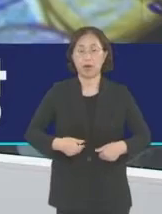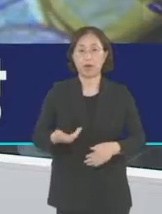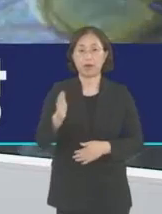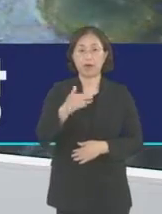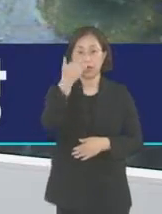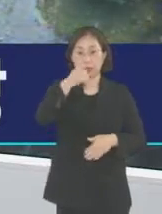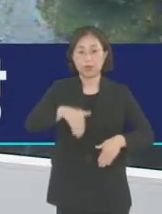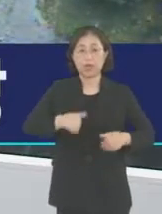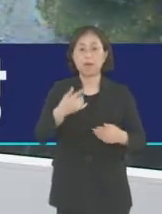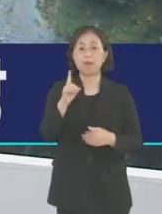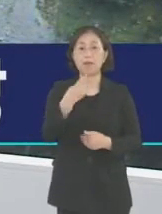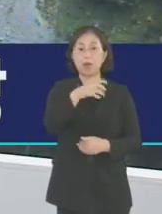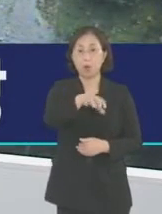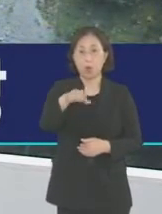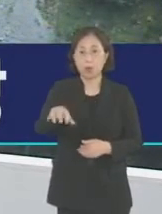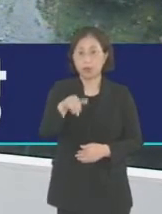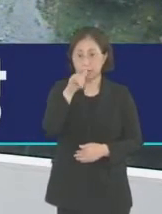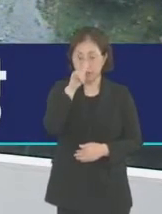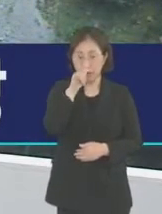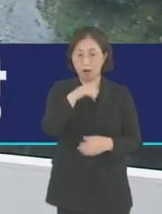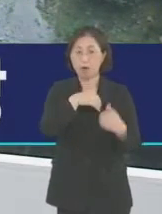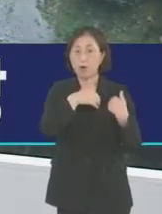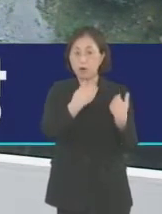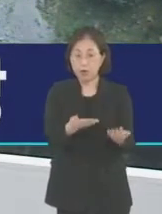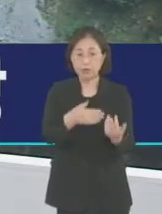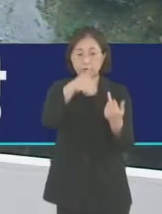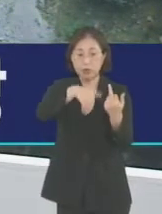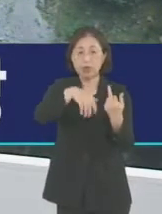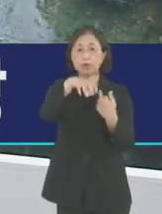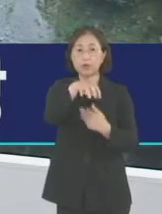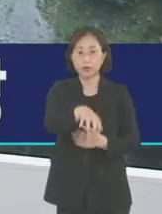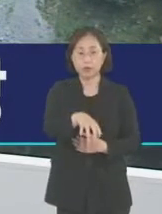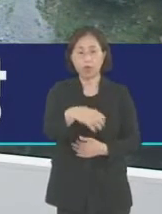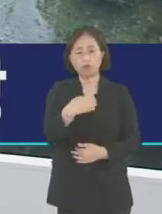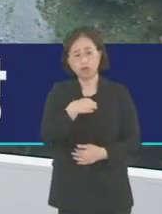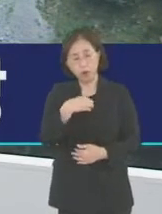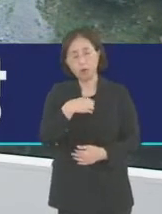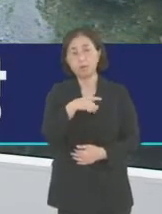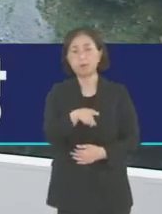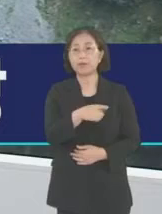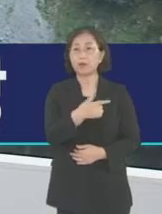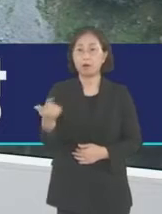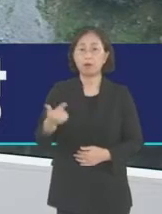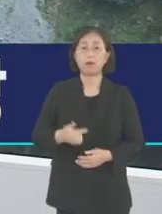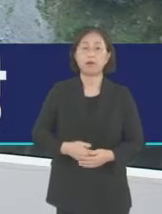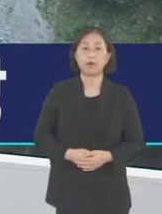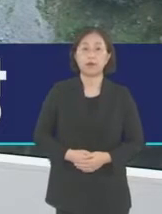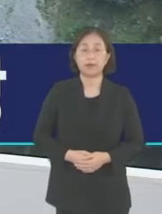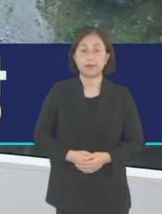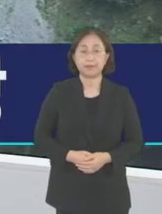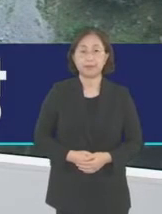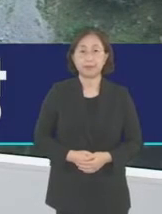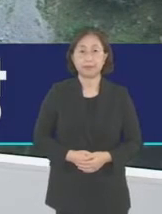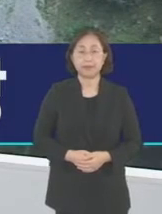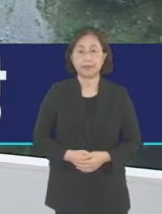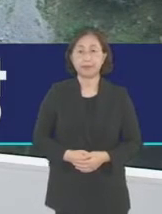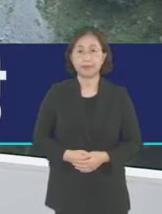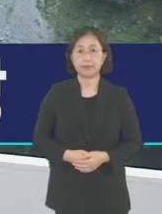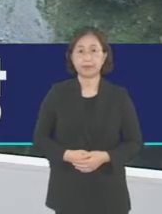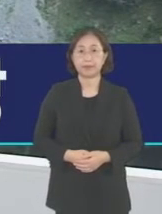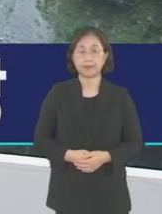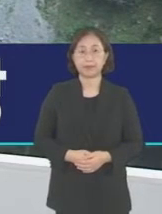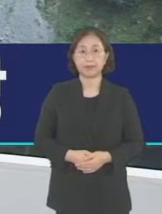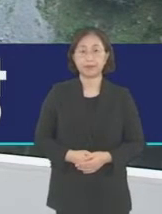개의 채석장이 있는데 버려진 채 방치된 채석장들로 위험천만한 곳이 한두 군데가 아닙니다. 조영준 기자가